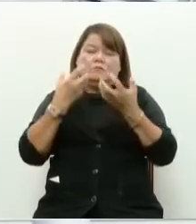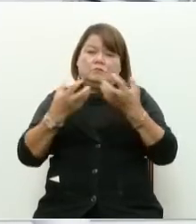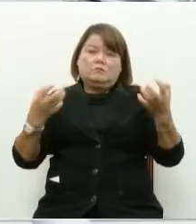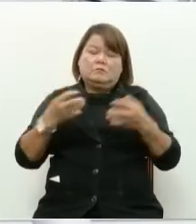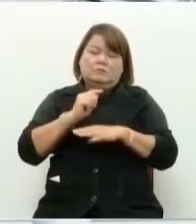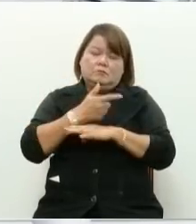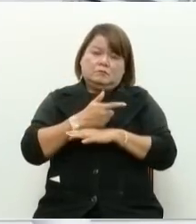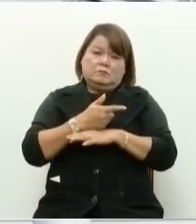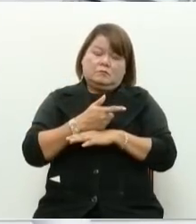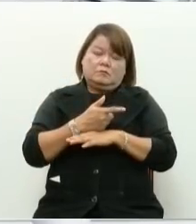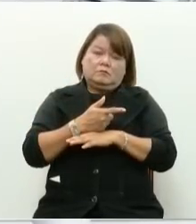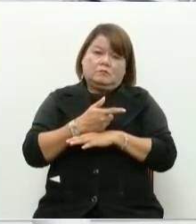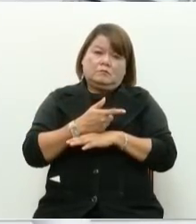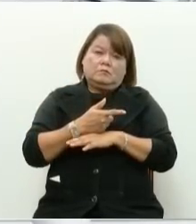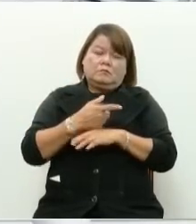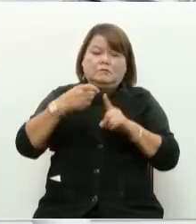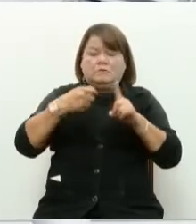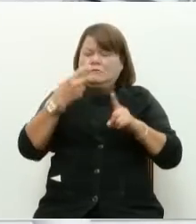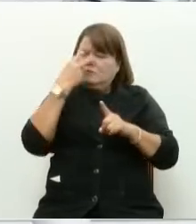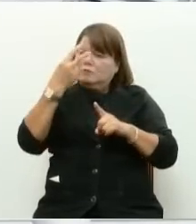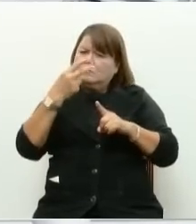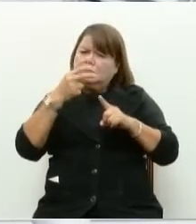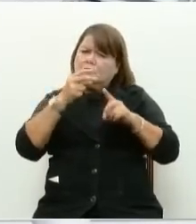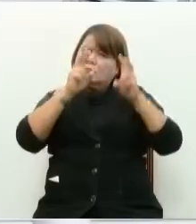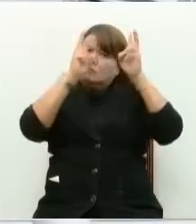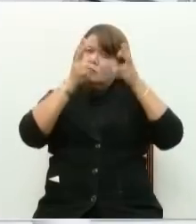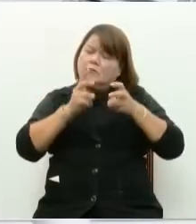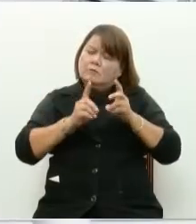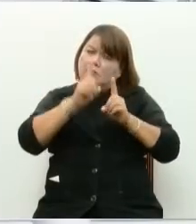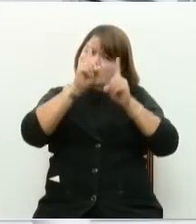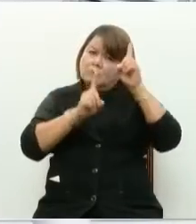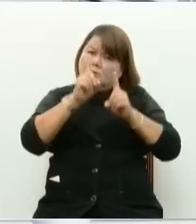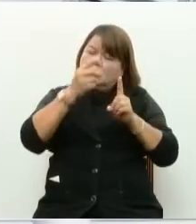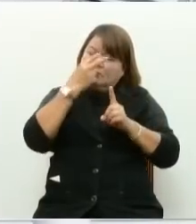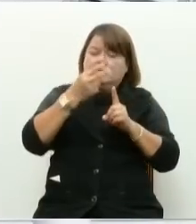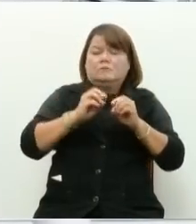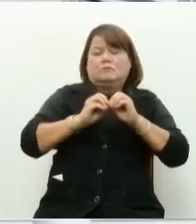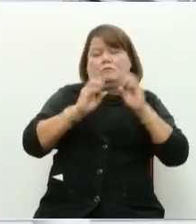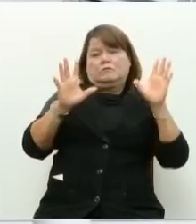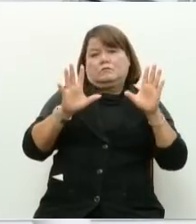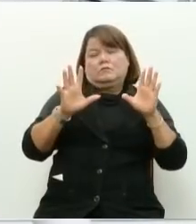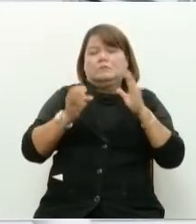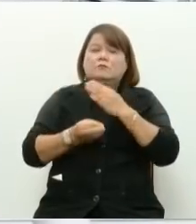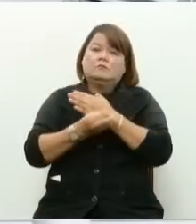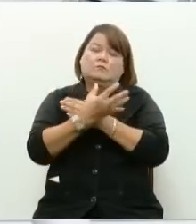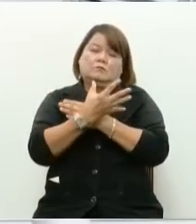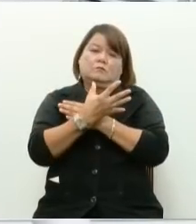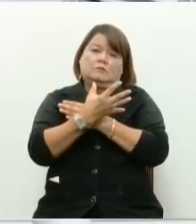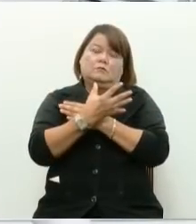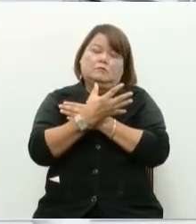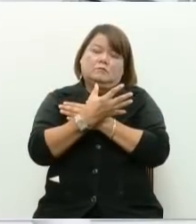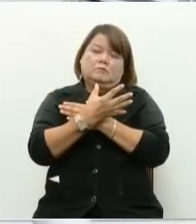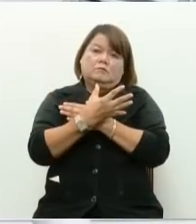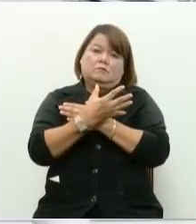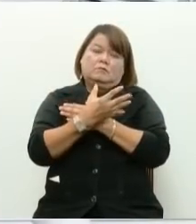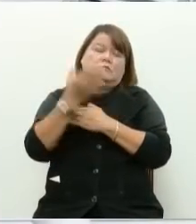ครับดังนั้นถ้าจากดูสถิติคราวนี้นะครับเราก็จะเห็นอย่างชัดเจนว่าโอกาสที่ท่านแต่ที่ผ่าน